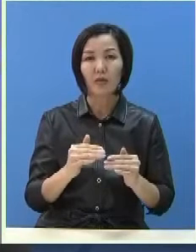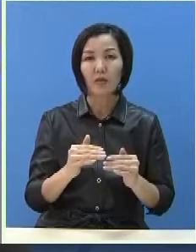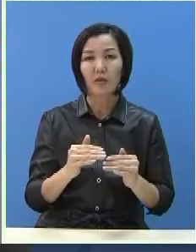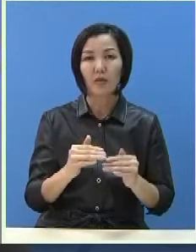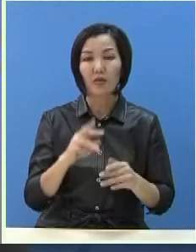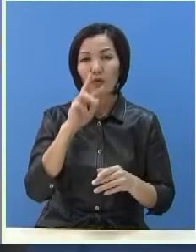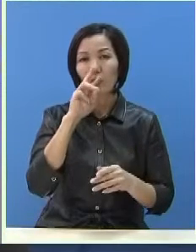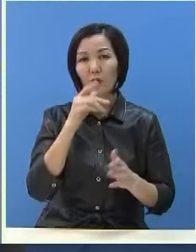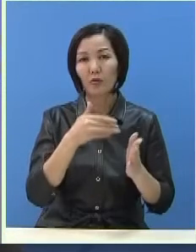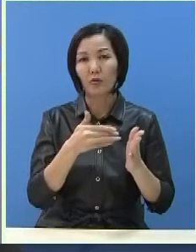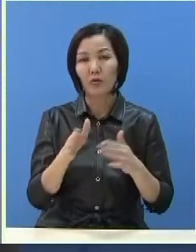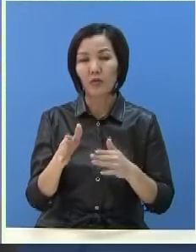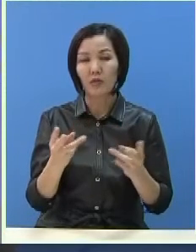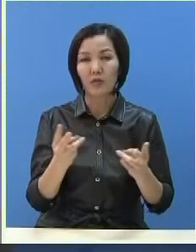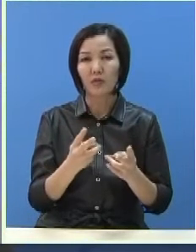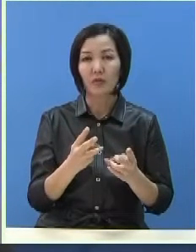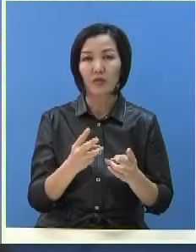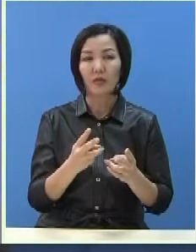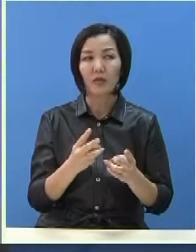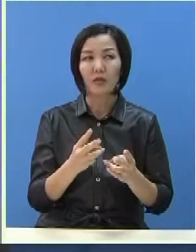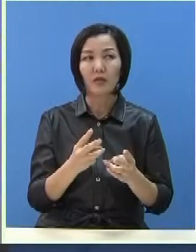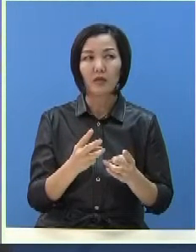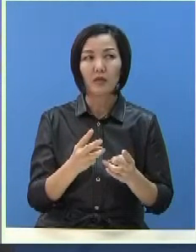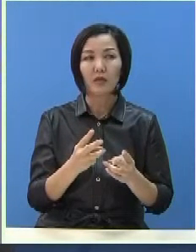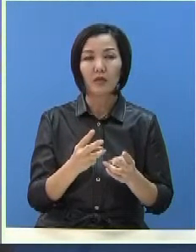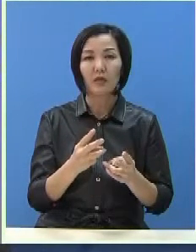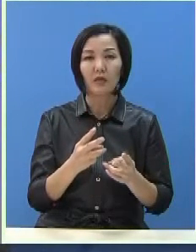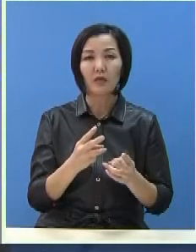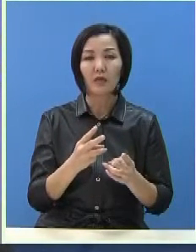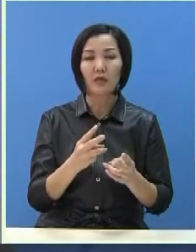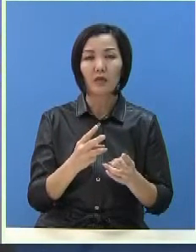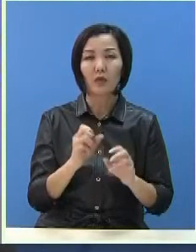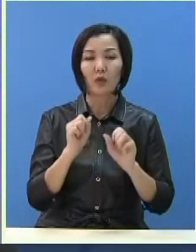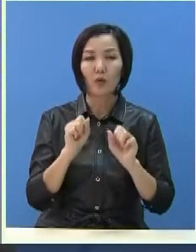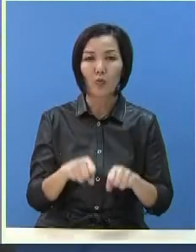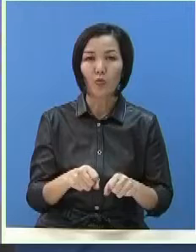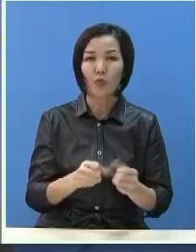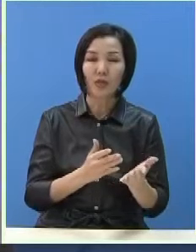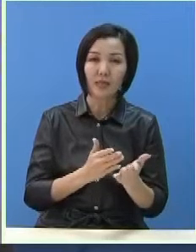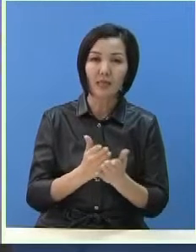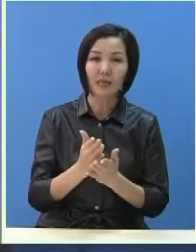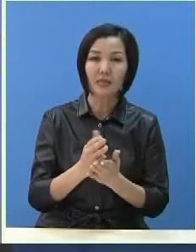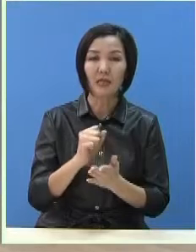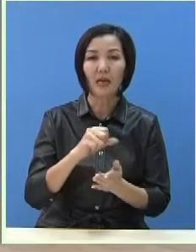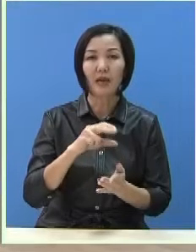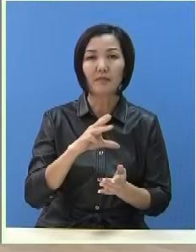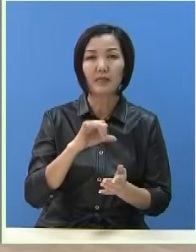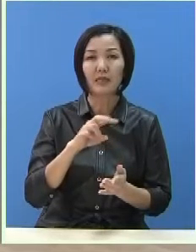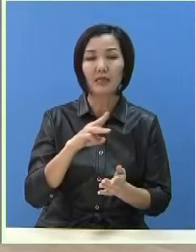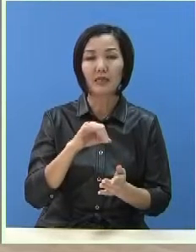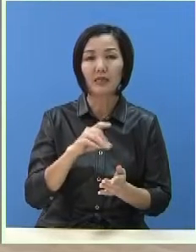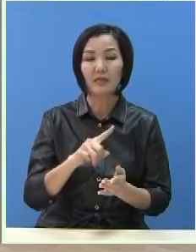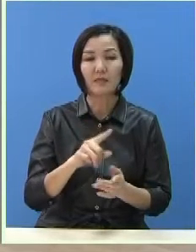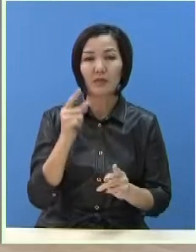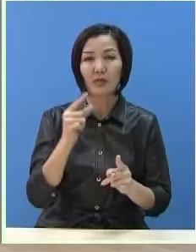олқылық жіберіп алдық деп айтады? Мына құқықтың тілінде абсентизм деген ұғым бар. Абсентизм деген бұл, ол нені білдіреді? Бұл